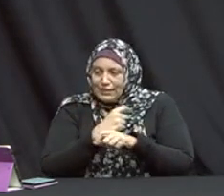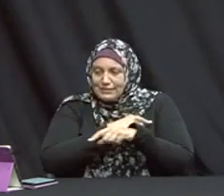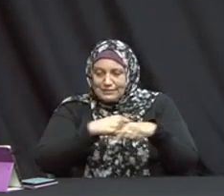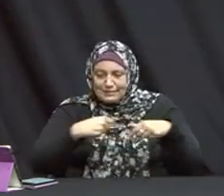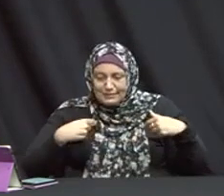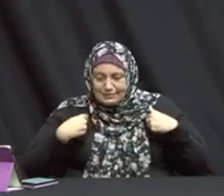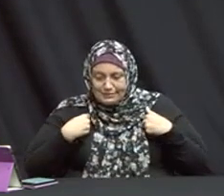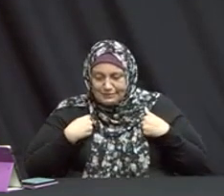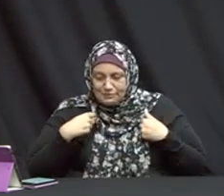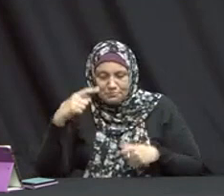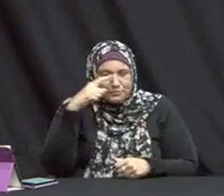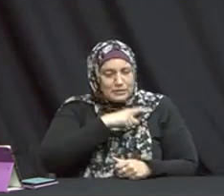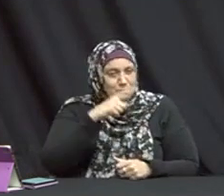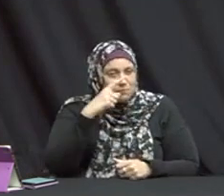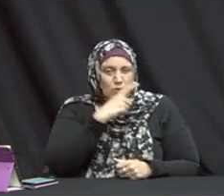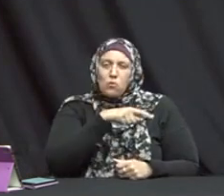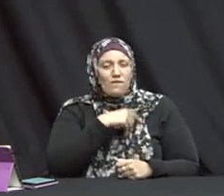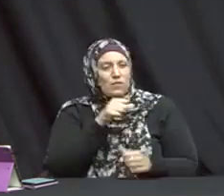أحسن